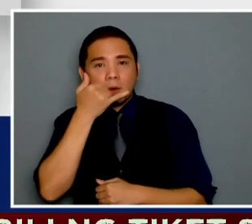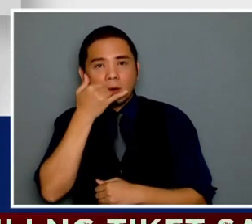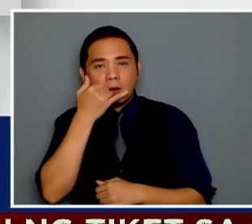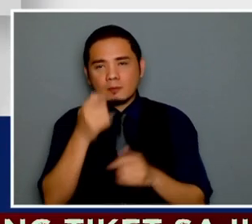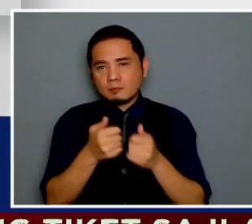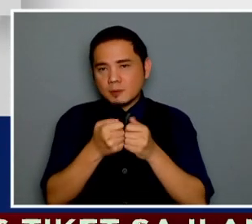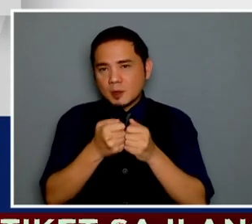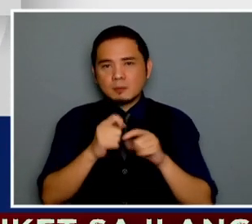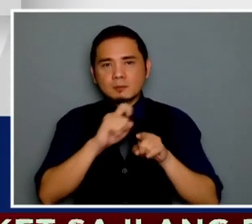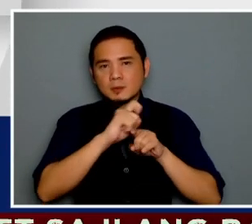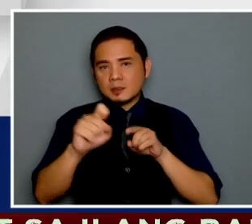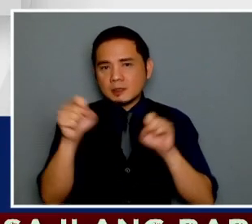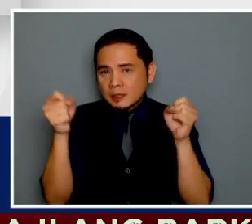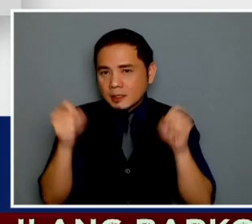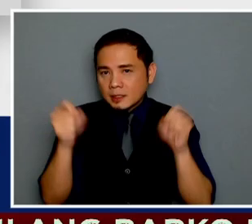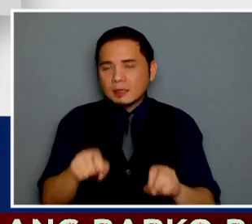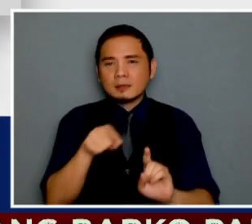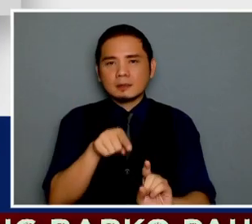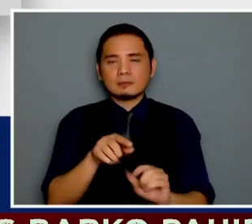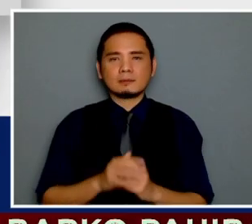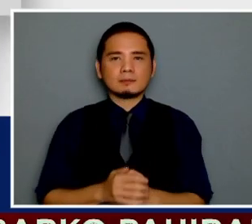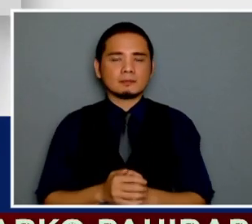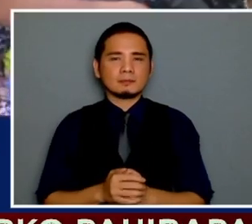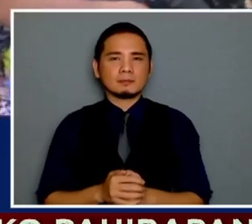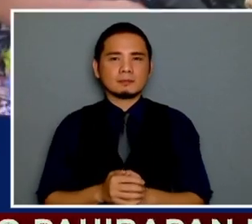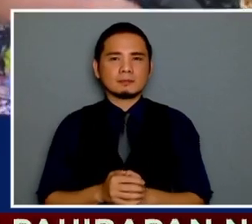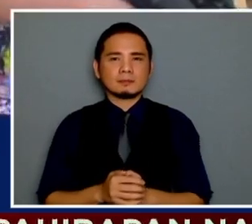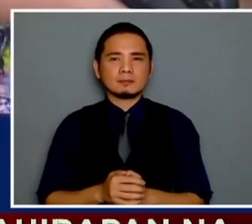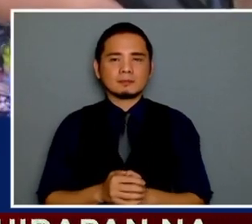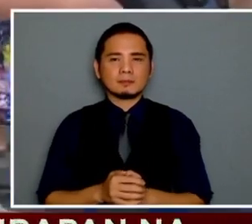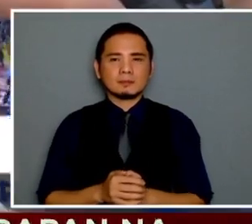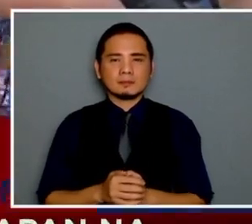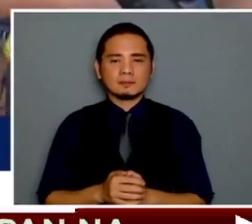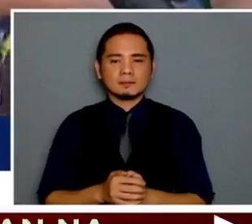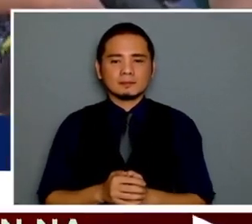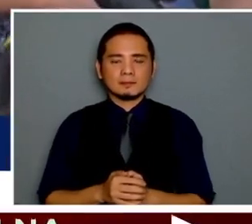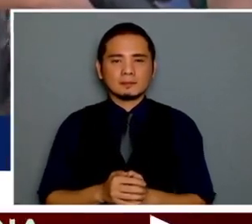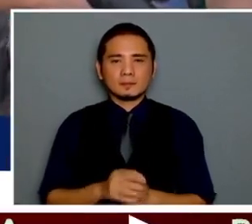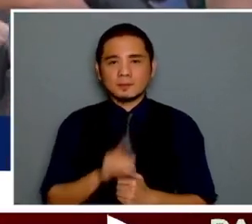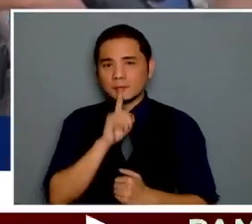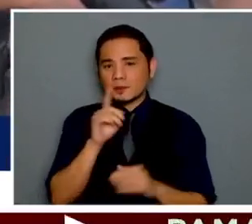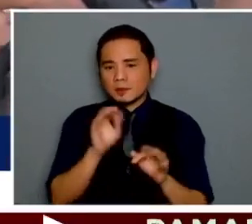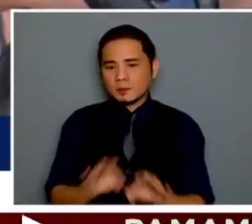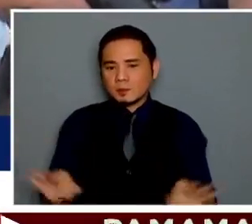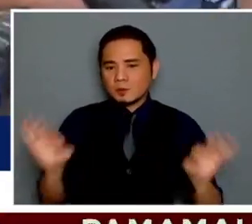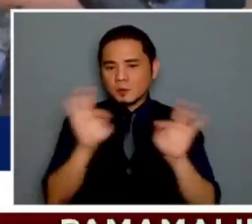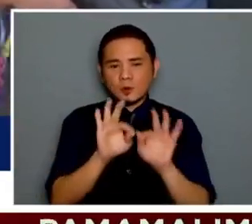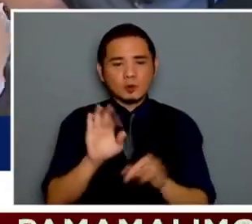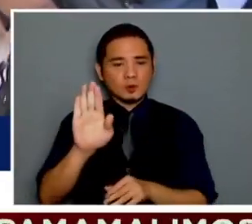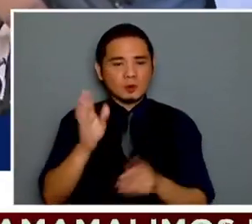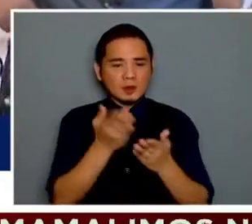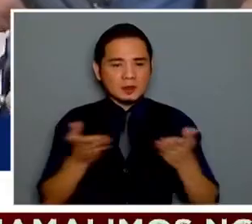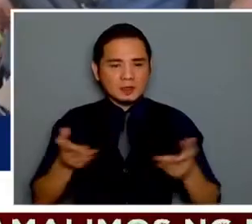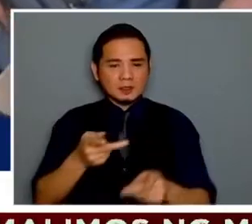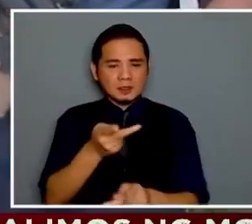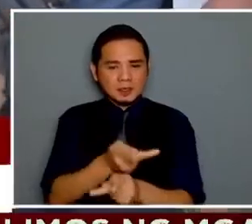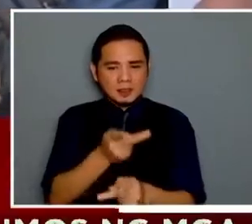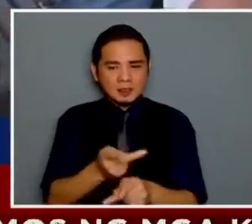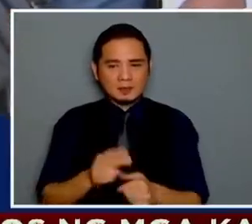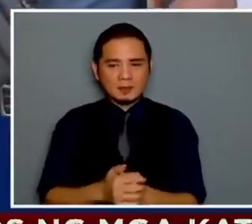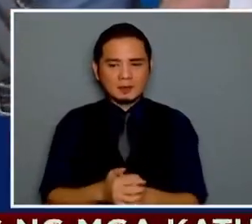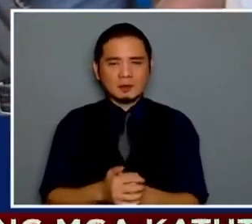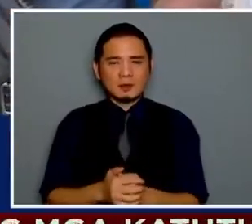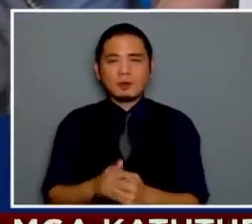Station na nakasasakop sa lugar. Sa ating mga shoppers, dapat huwag niyo pong iwanan yung mga gamit niyo. Huwag niyo pong ipagkatiwala